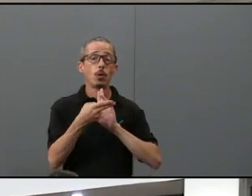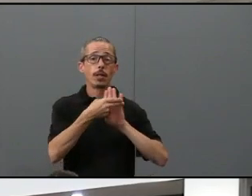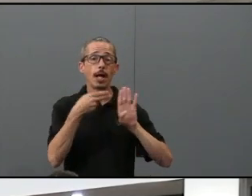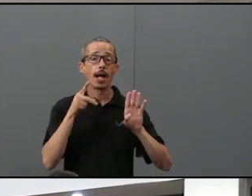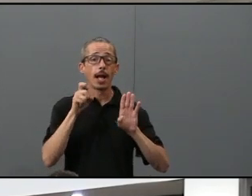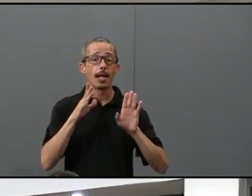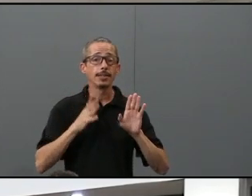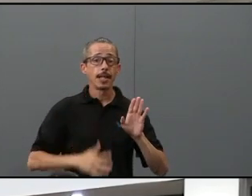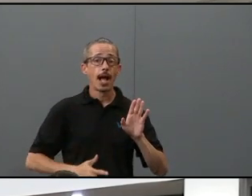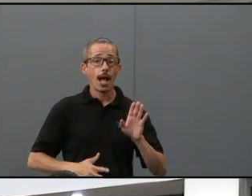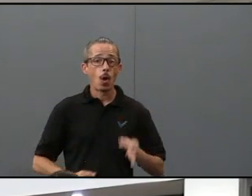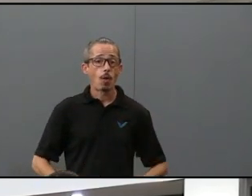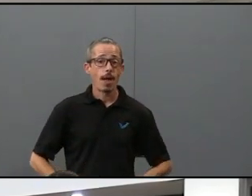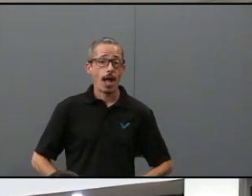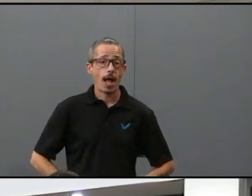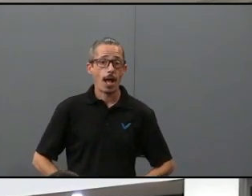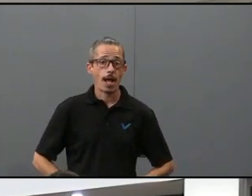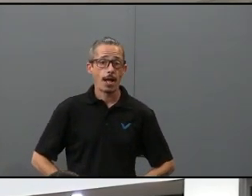cancer de